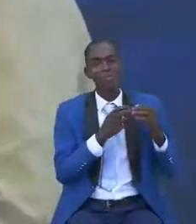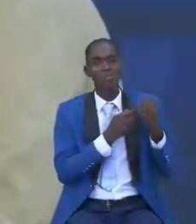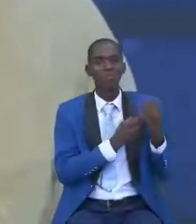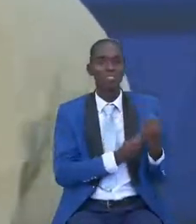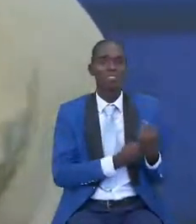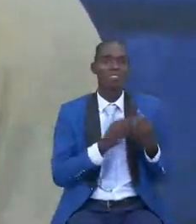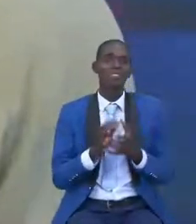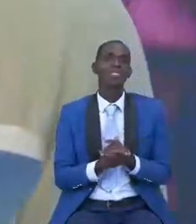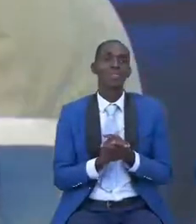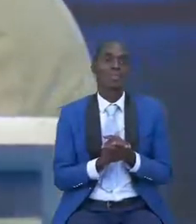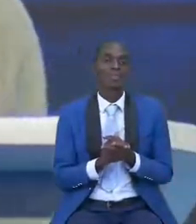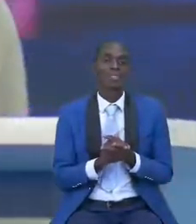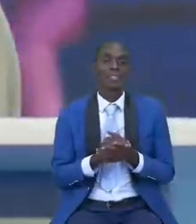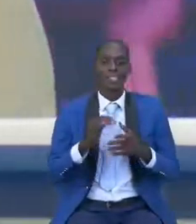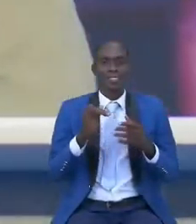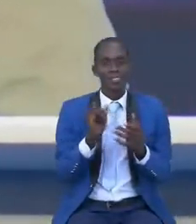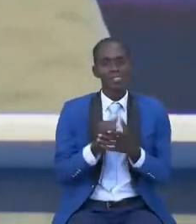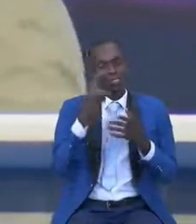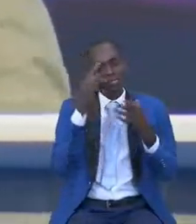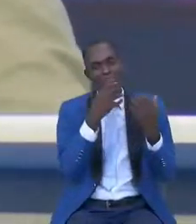Et tu auras la foi de l'alliance.